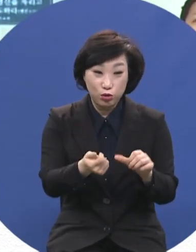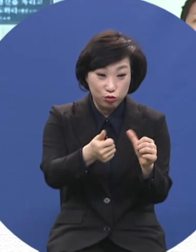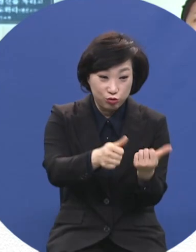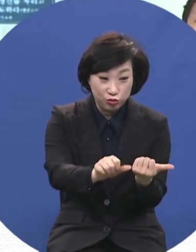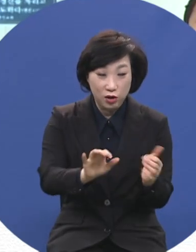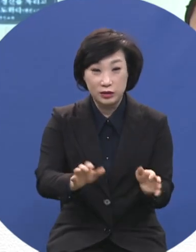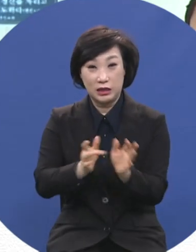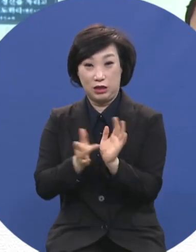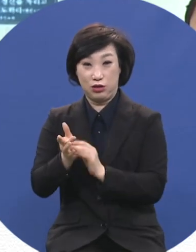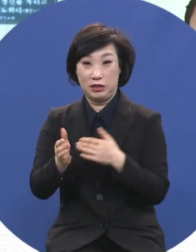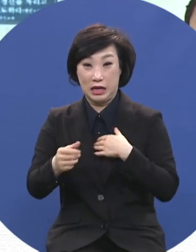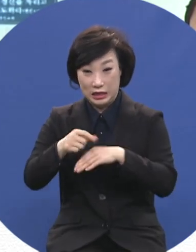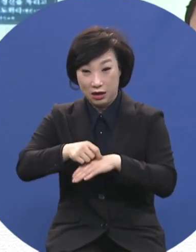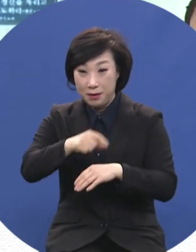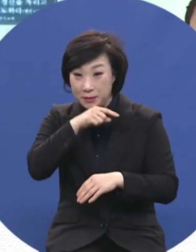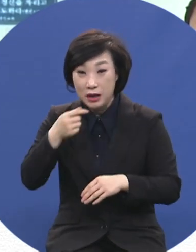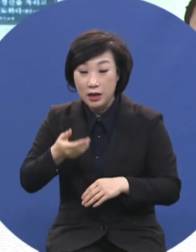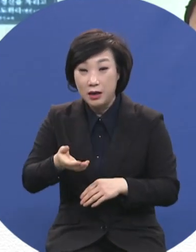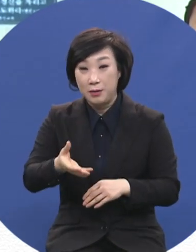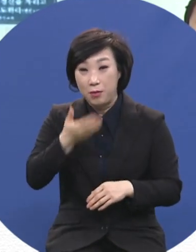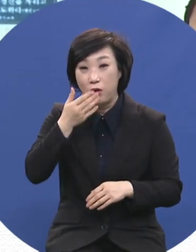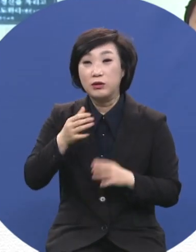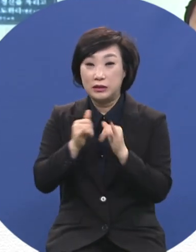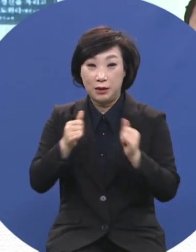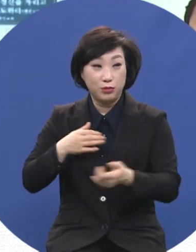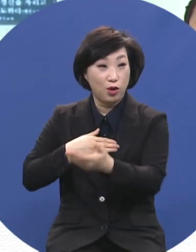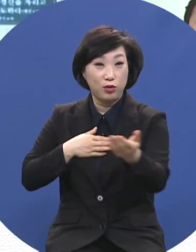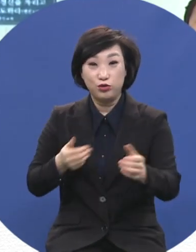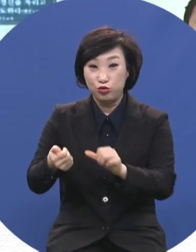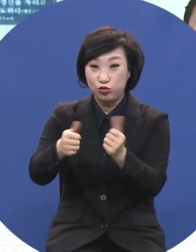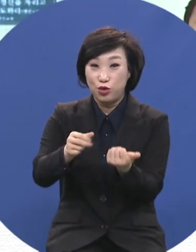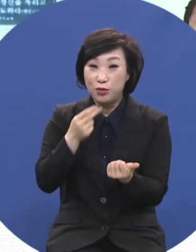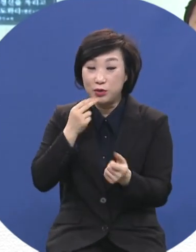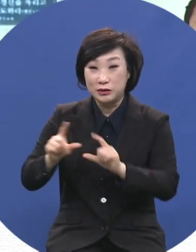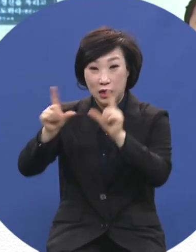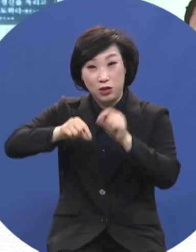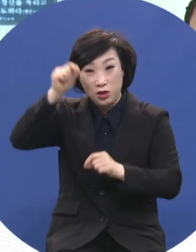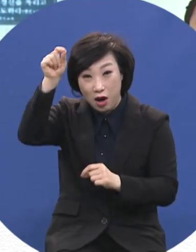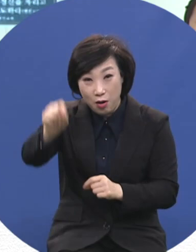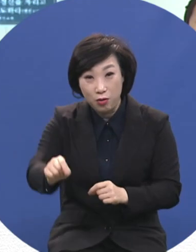살과 피를 먹는 자는 죽지 않고 영원히 살게 될 것이다.